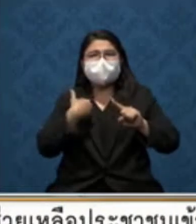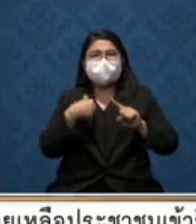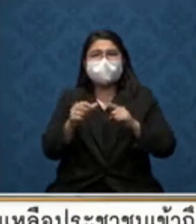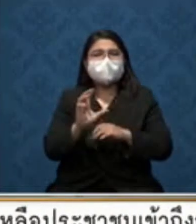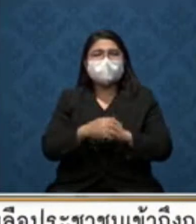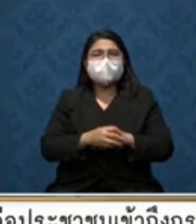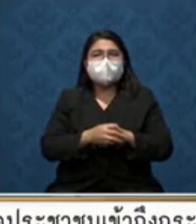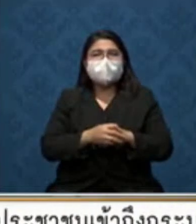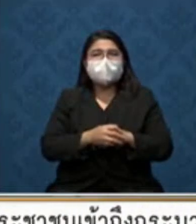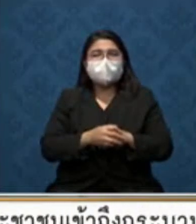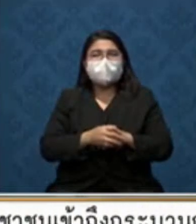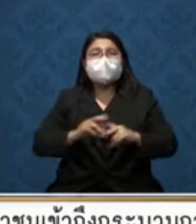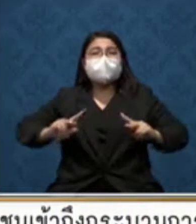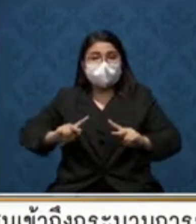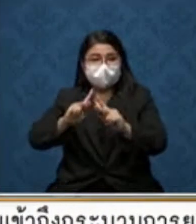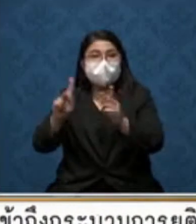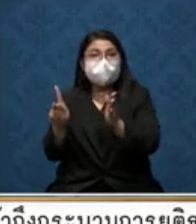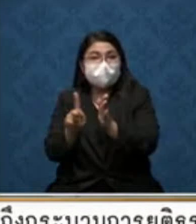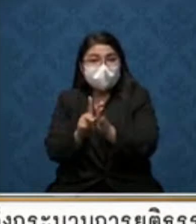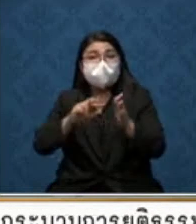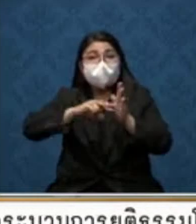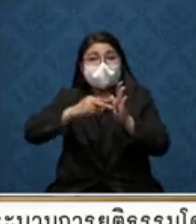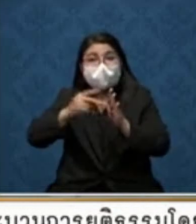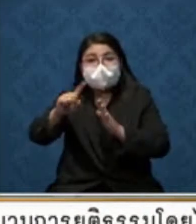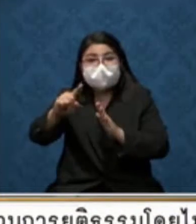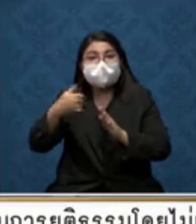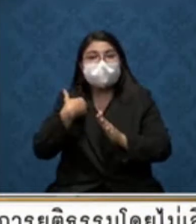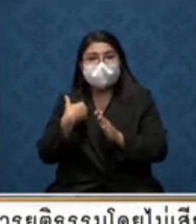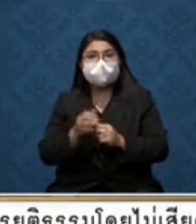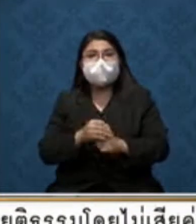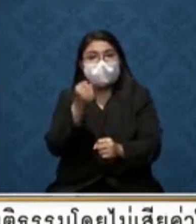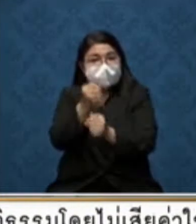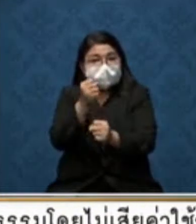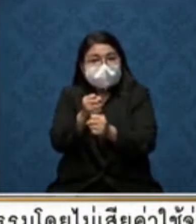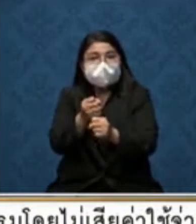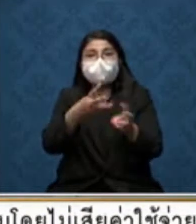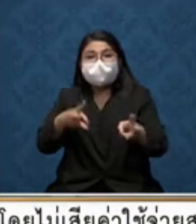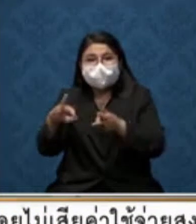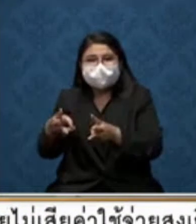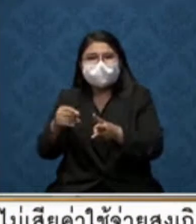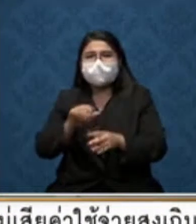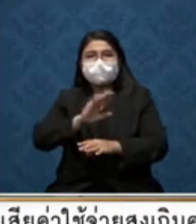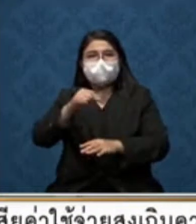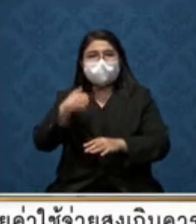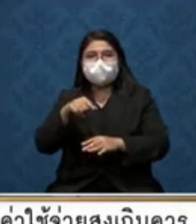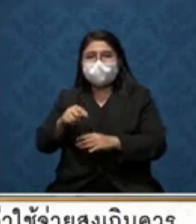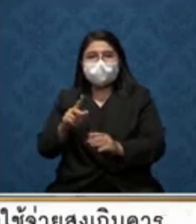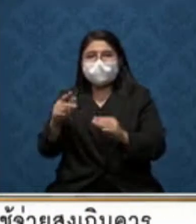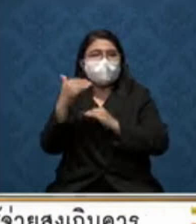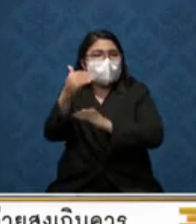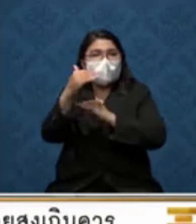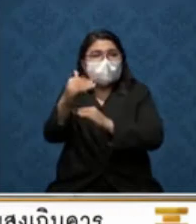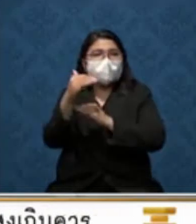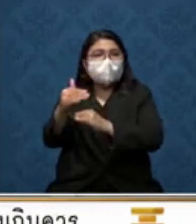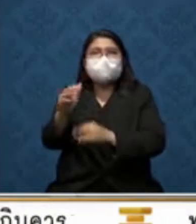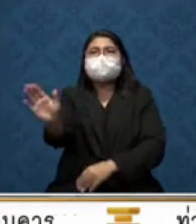เพียงวิธีปฏิบติเท่านั้นไม่ใช่เป็ผู้กำหนดหลกการของกฎหมายงั้ด